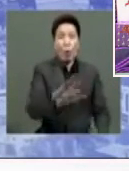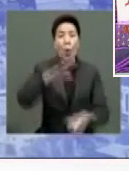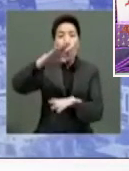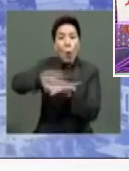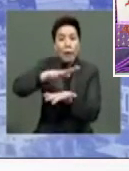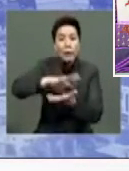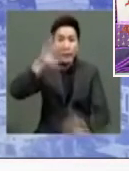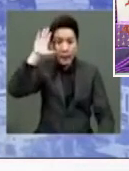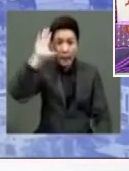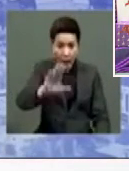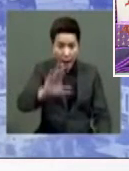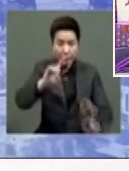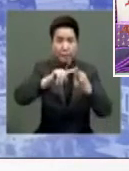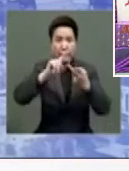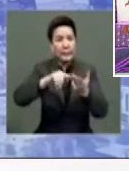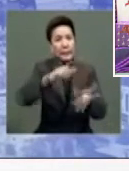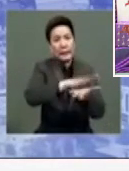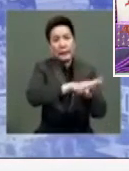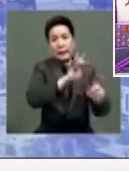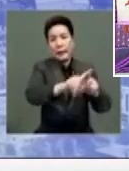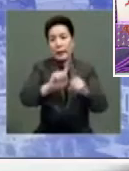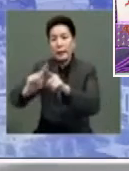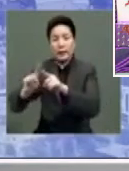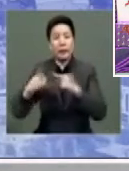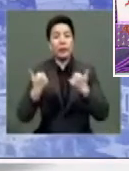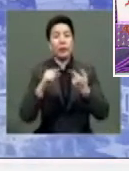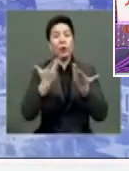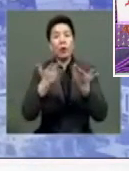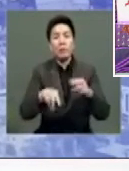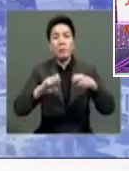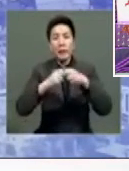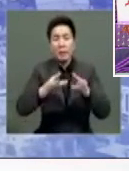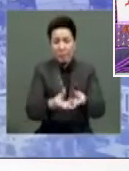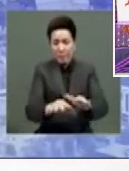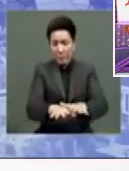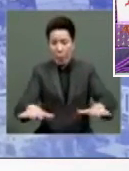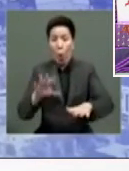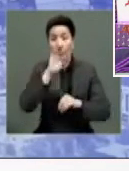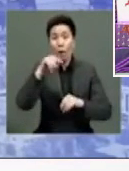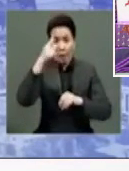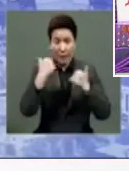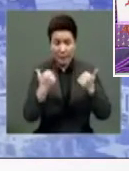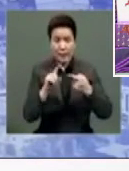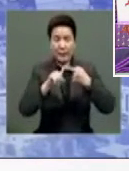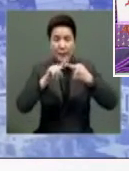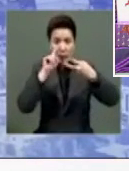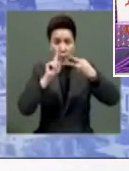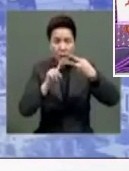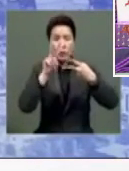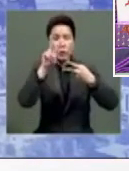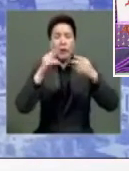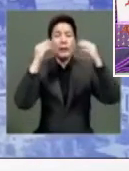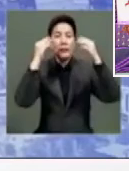ประกาศเลยว่าถ้าใครก็ตามที่มาจากจังหวัดนั้นจังหวัดนี้แต่ก่อนที่ยังไม่ประกาศ 28จังหวัดเคก็จะมีอ่า